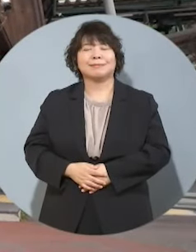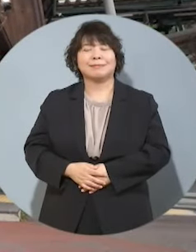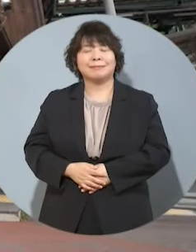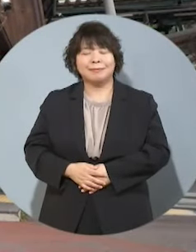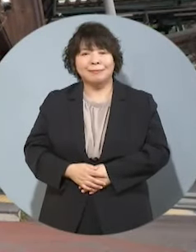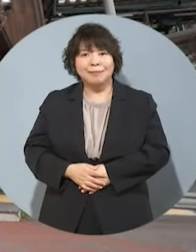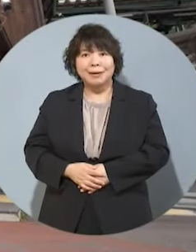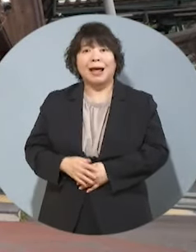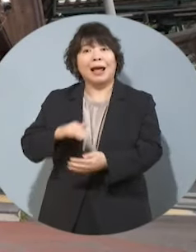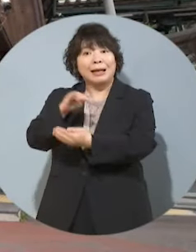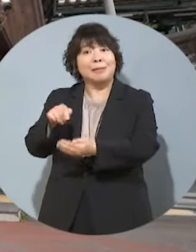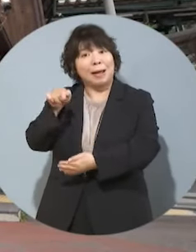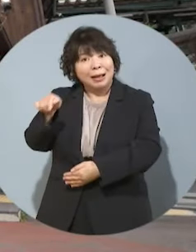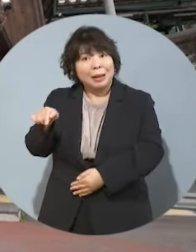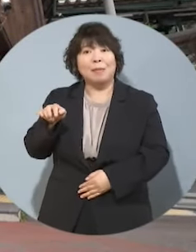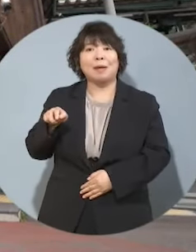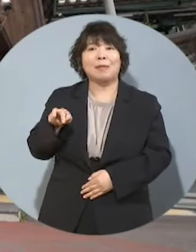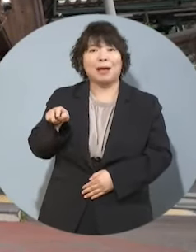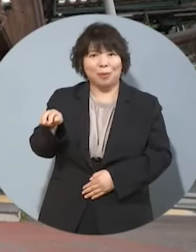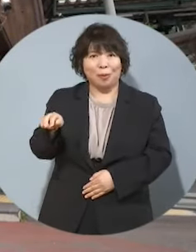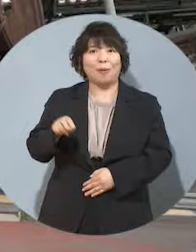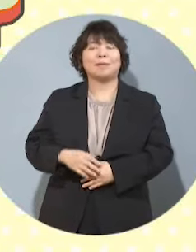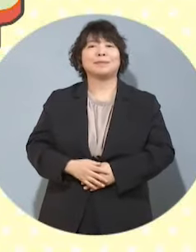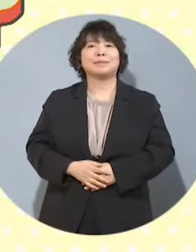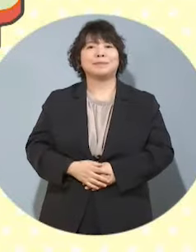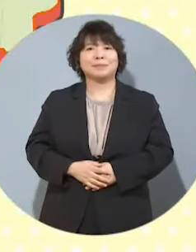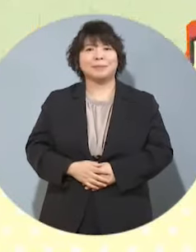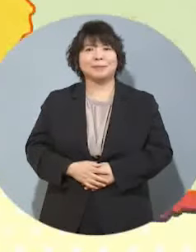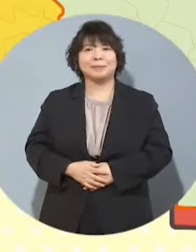たまにはプラッと。